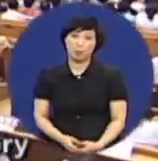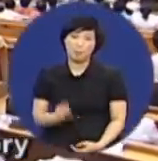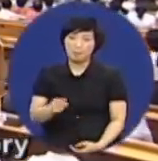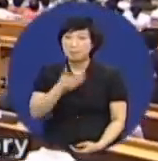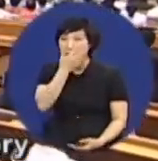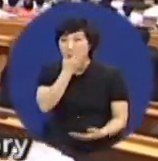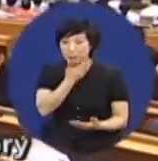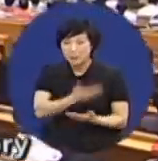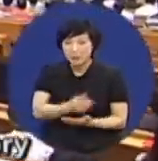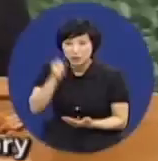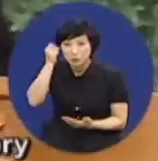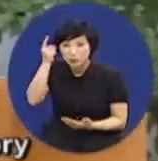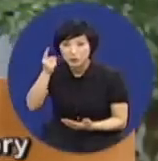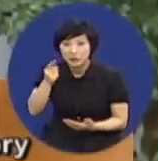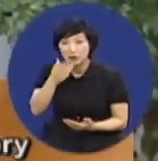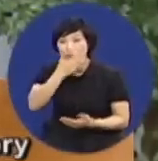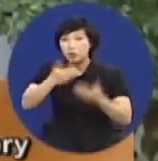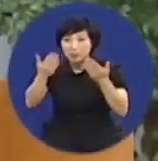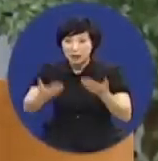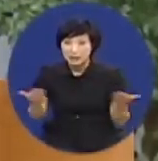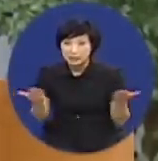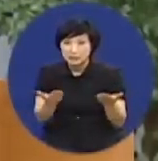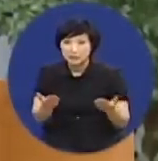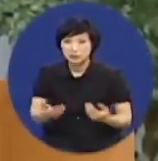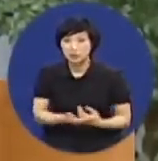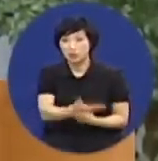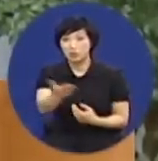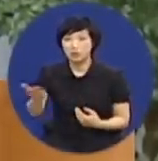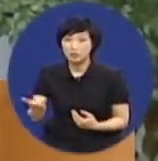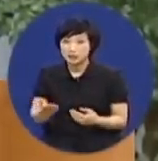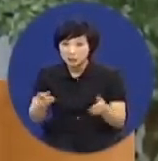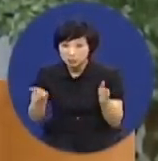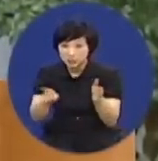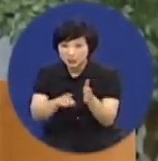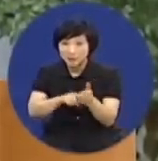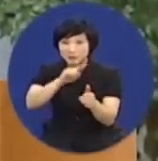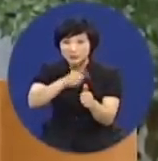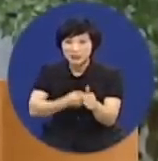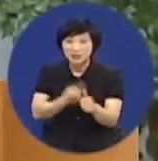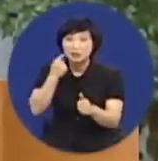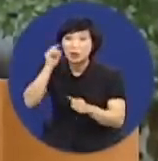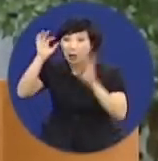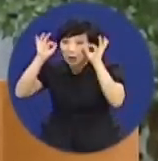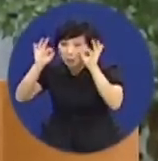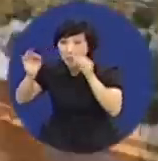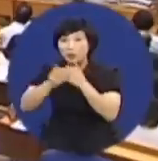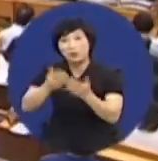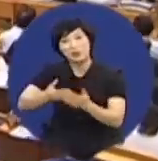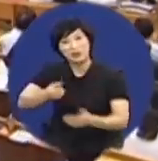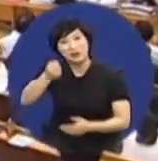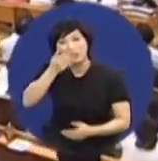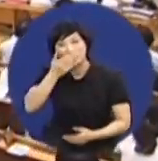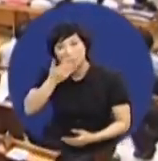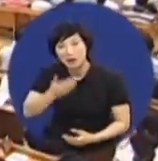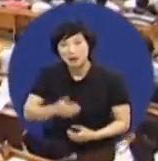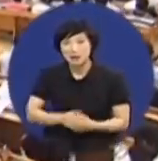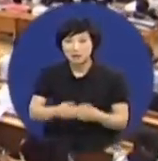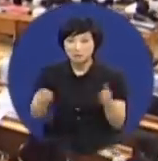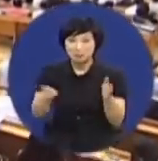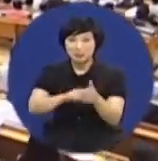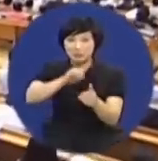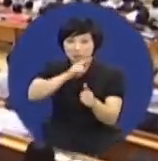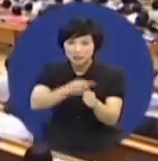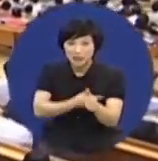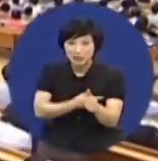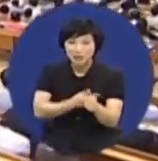この麗しく偉大な祝福の技を信じると栄光を見る。